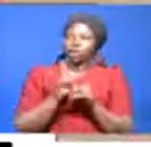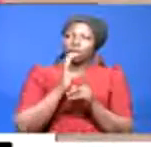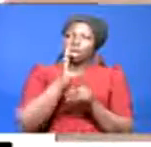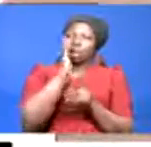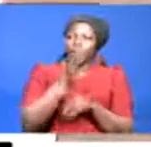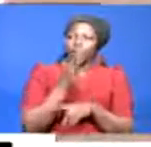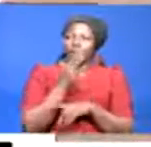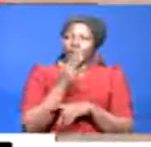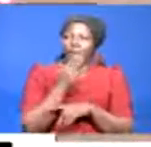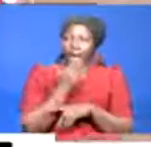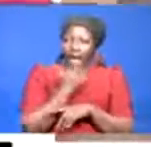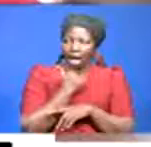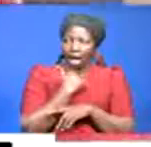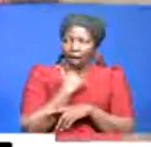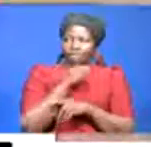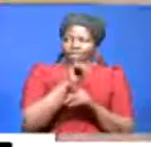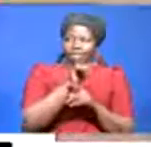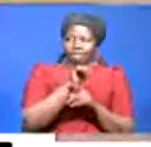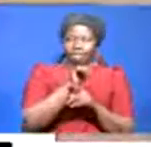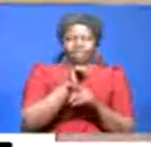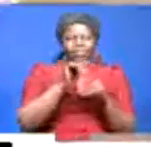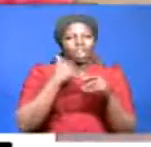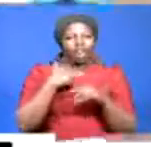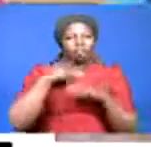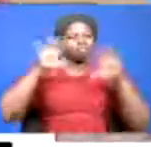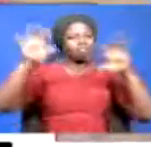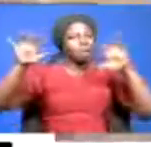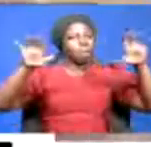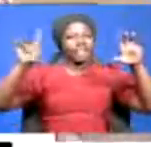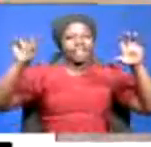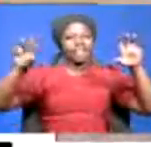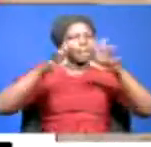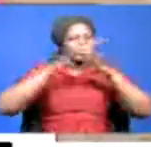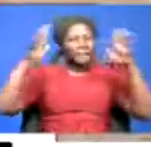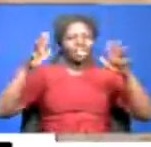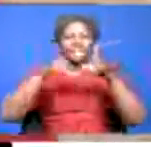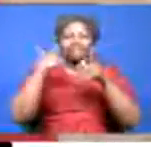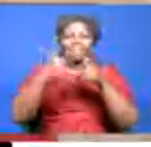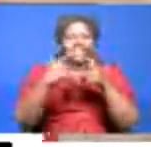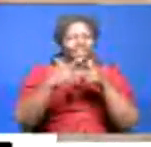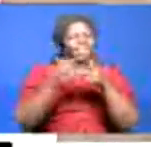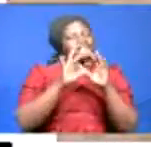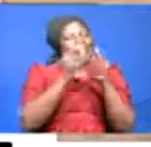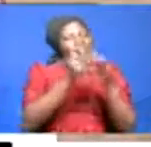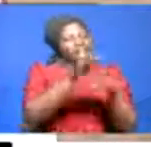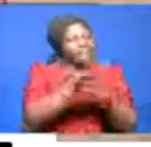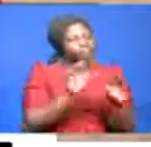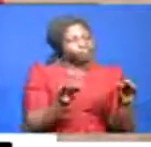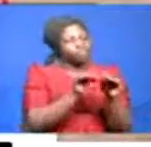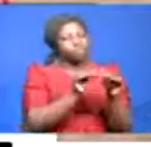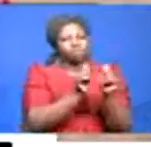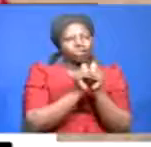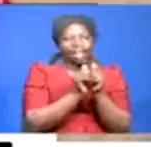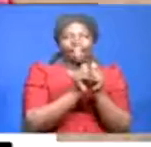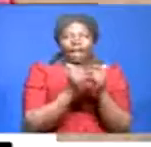regions using big screen to just ensure that we bring the togetherness, we bring the family of Kenya together in various in various regions,